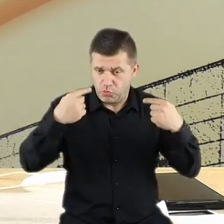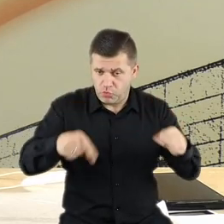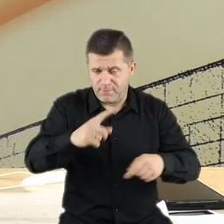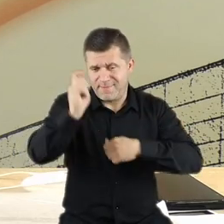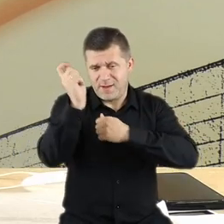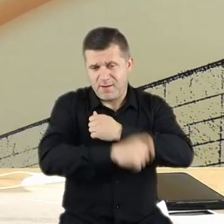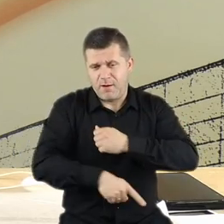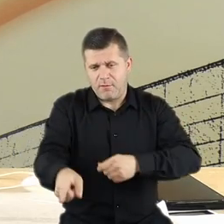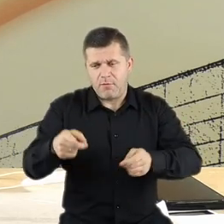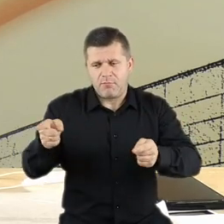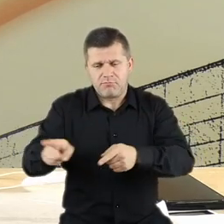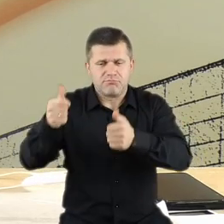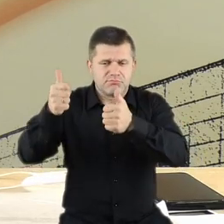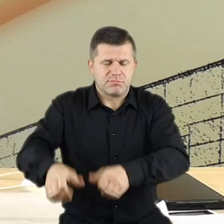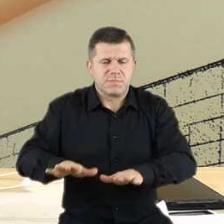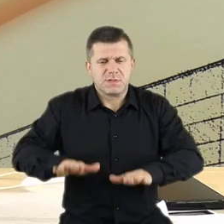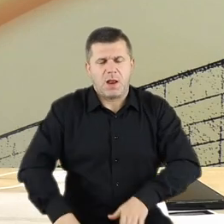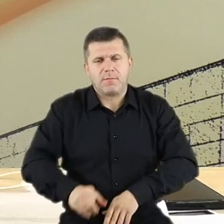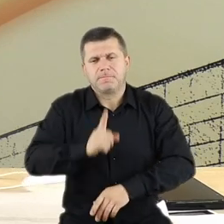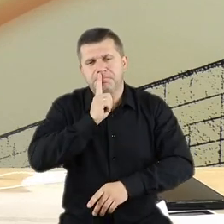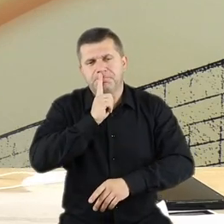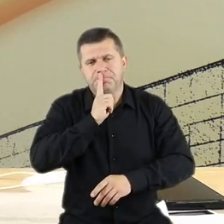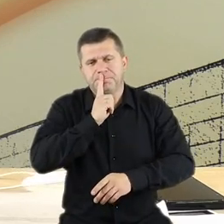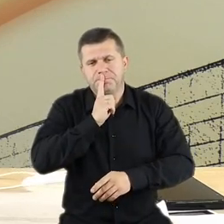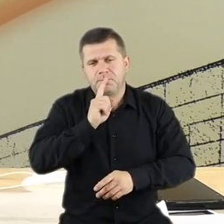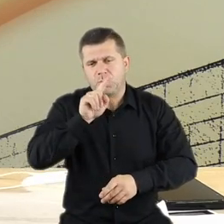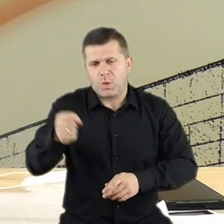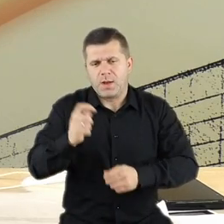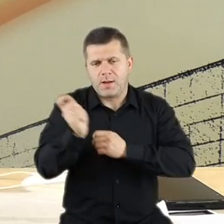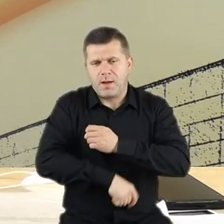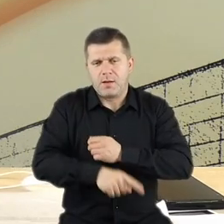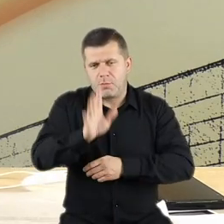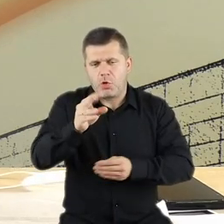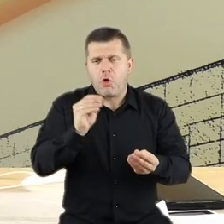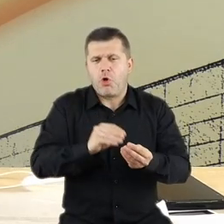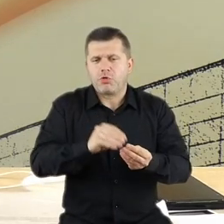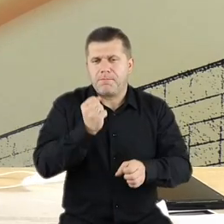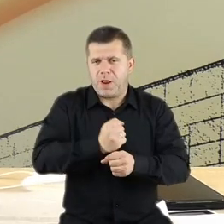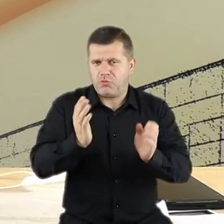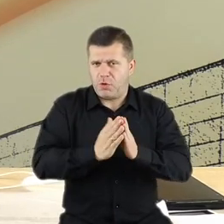trzeba było siedzieć w kozie przez te godzinę i no i odrobić pracę domową